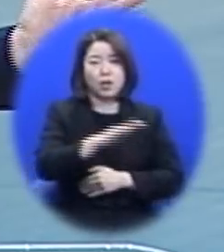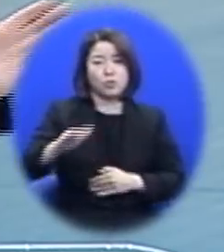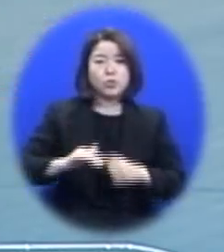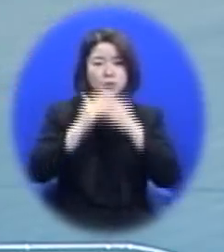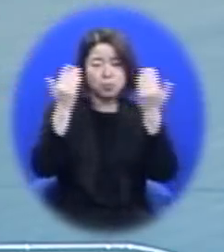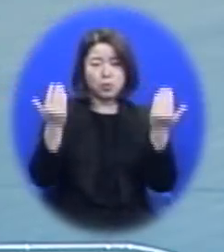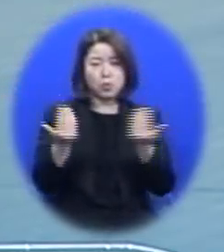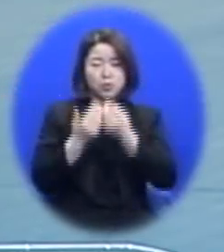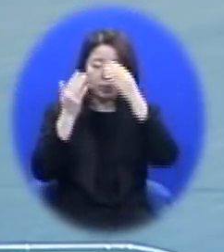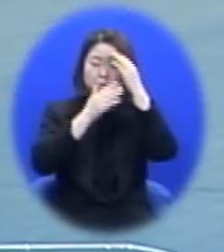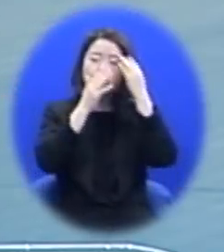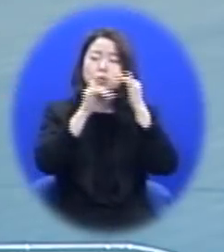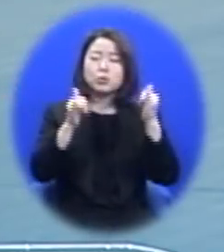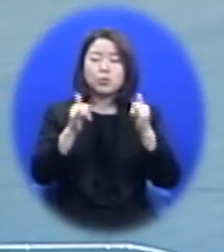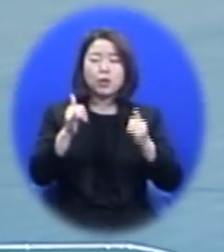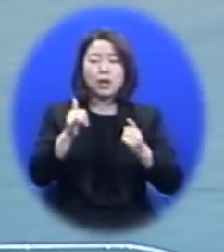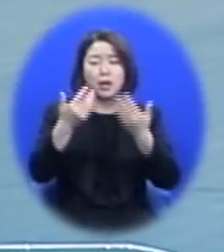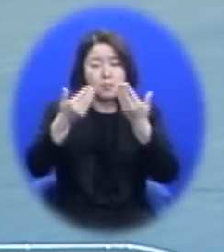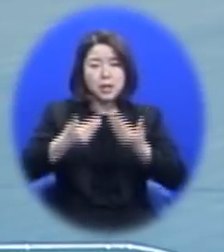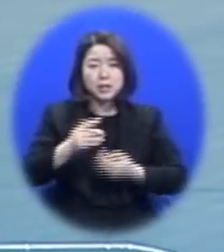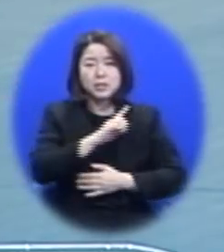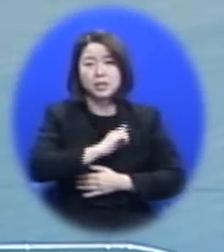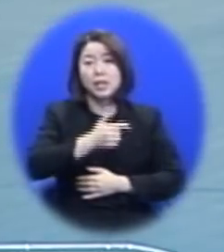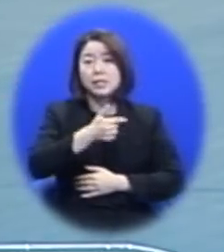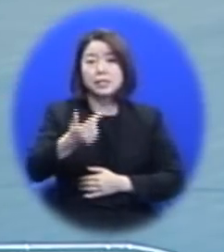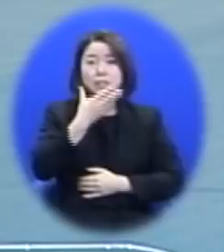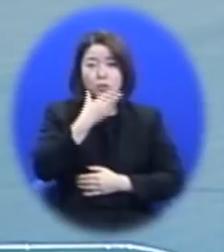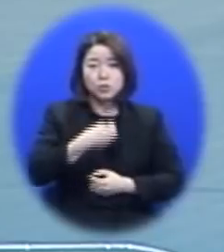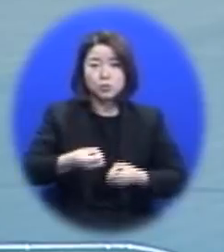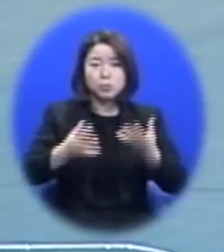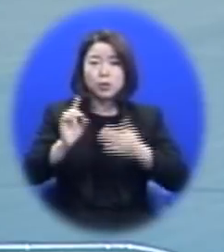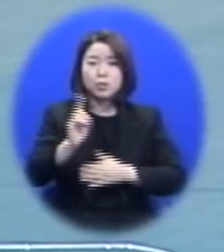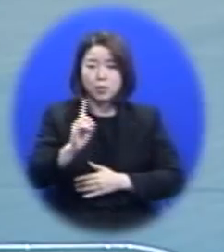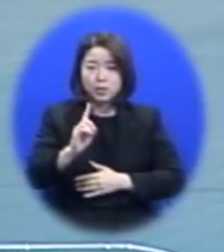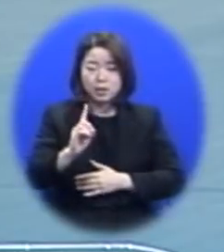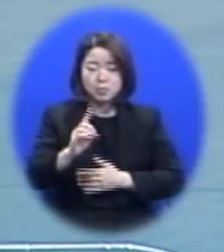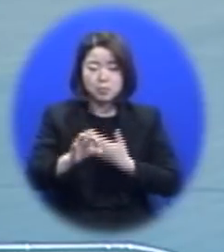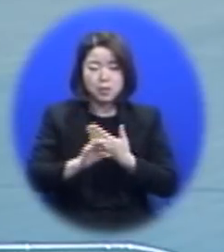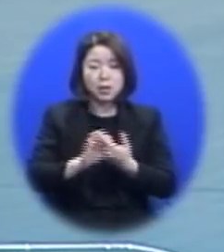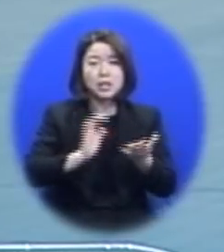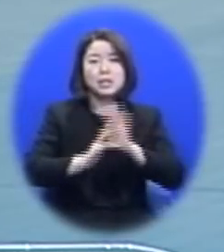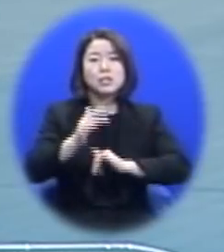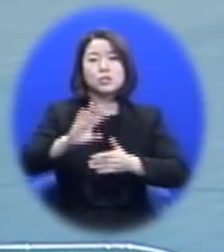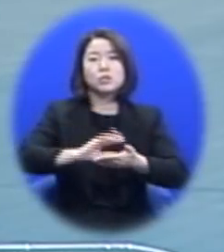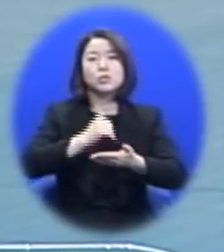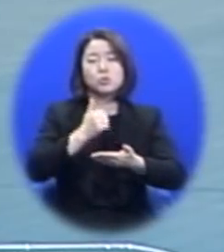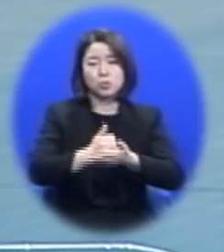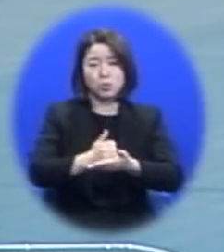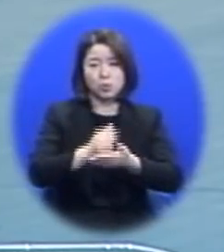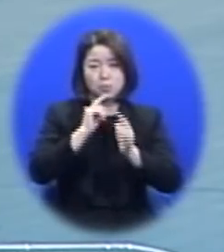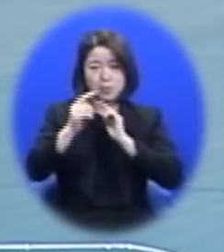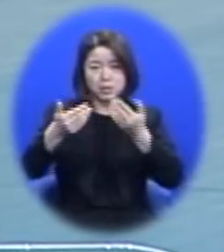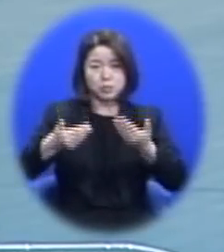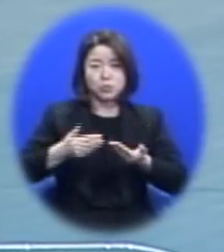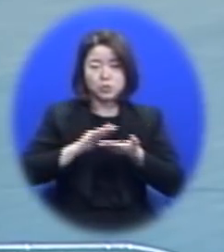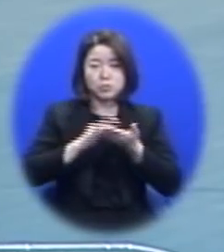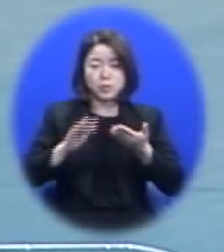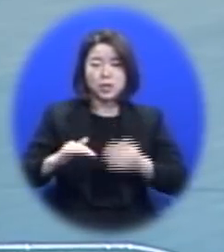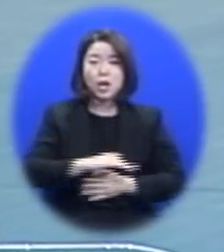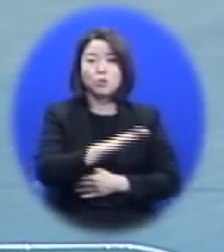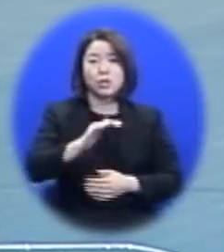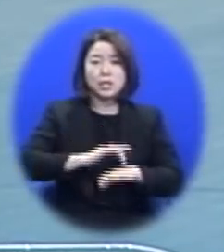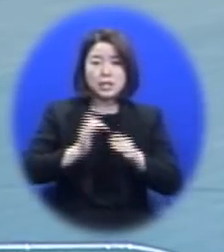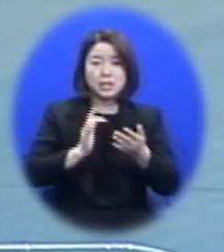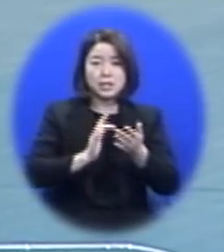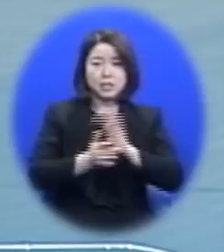모든 성도들이 받은 가장 큰 축복이 예수 그리스도이심을 말씀하고 있는 거예요. 우리는 예수님을